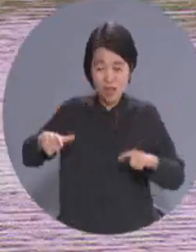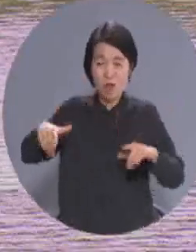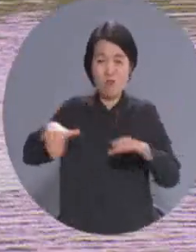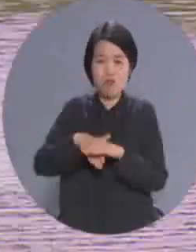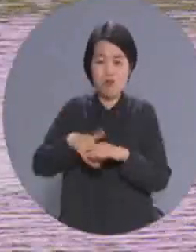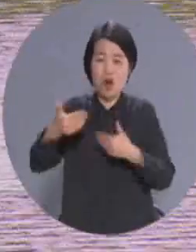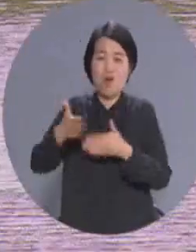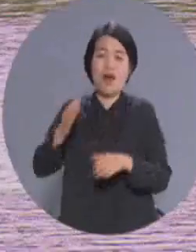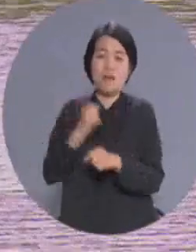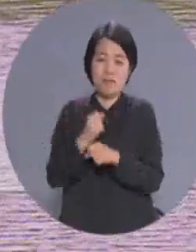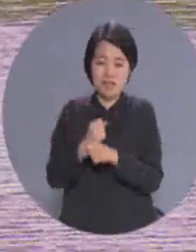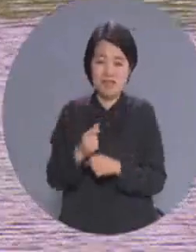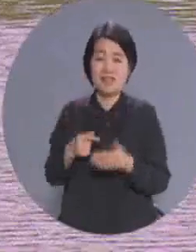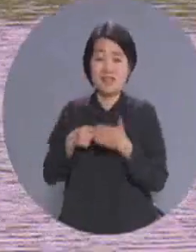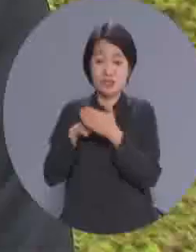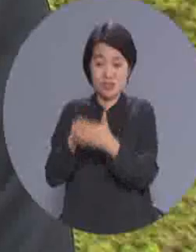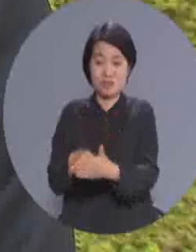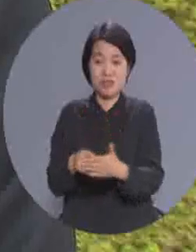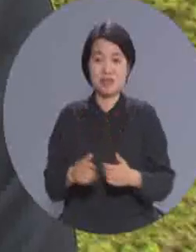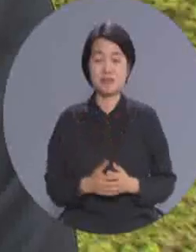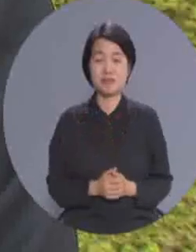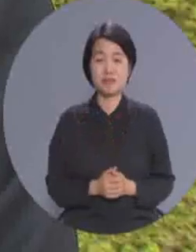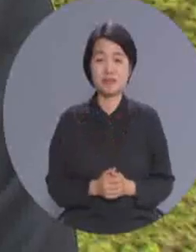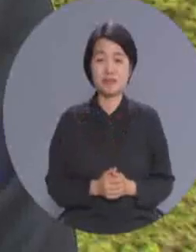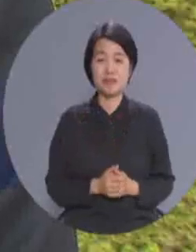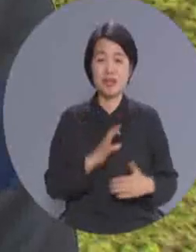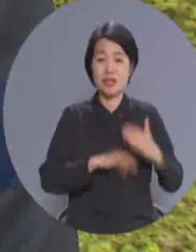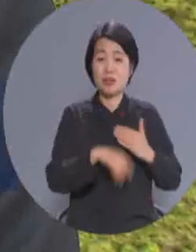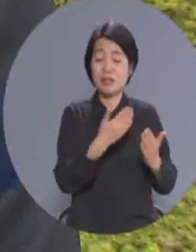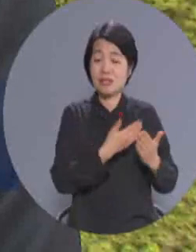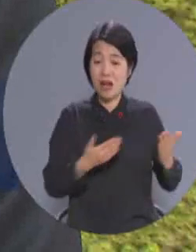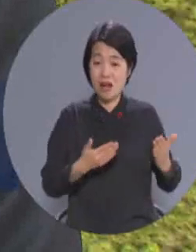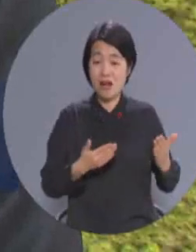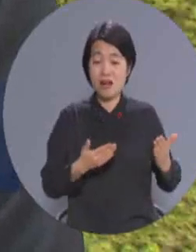조성하는 사업을 추진할 계획입니다 동천만물수리점